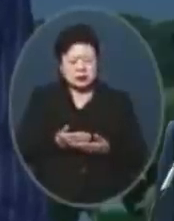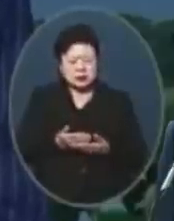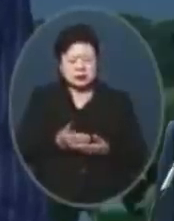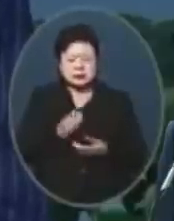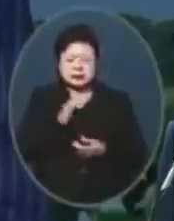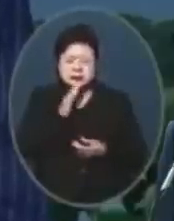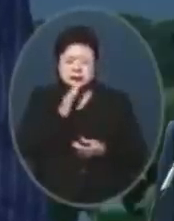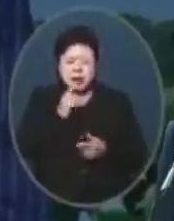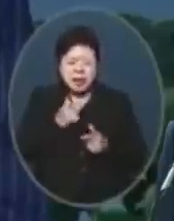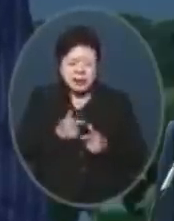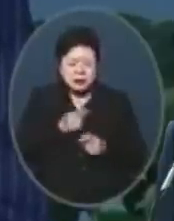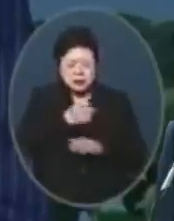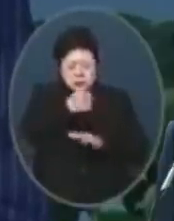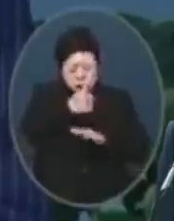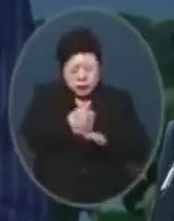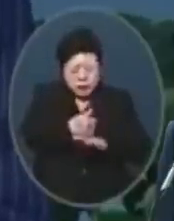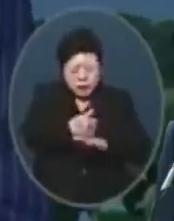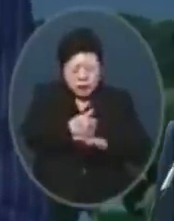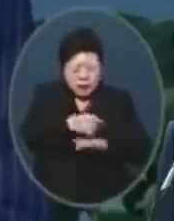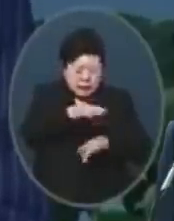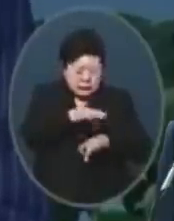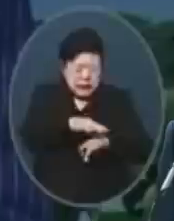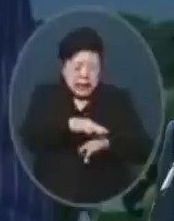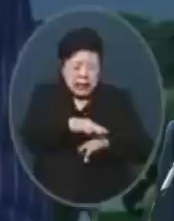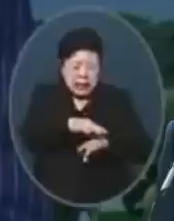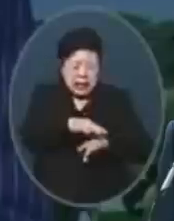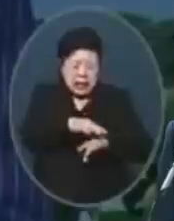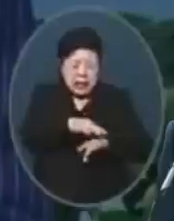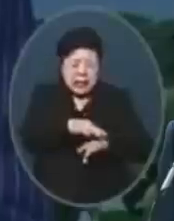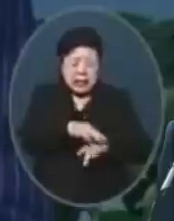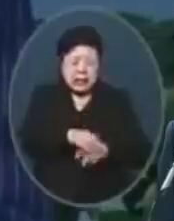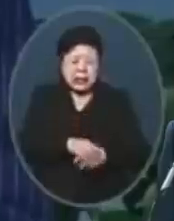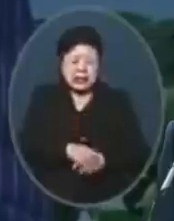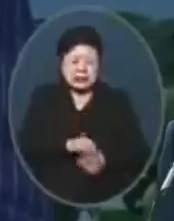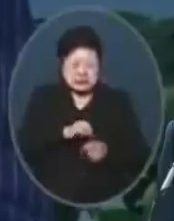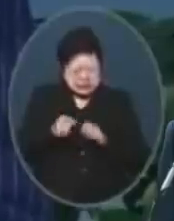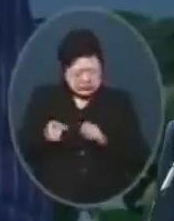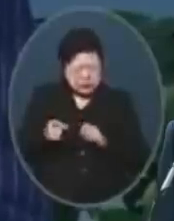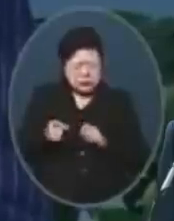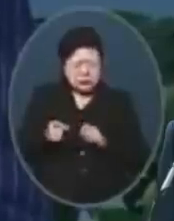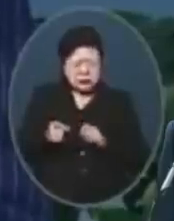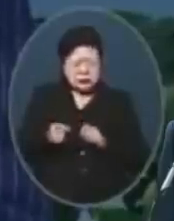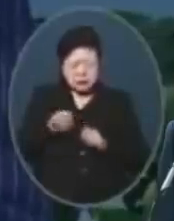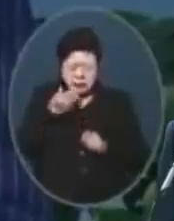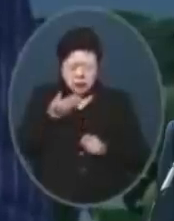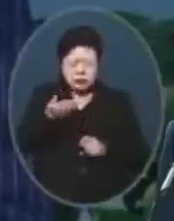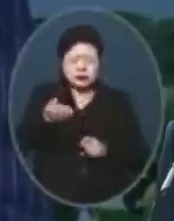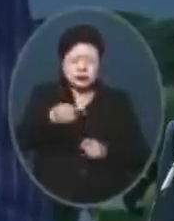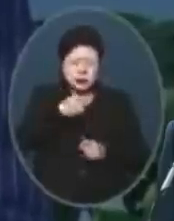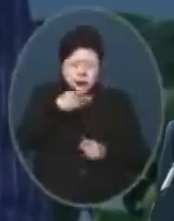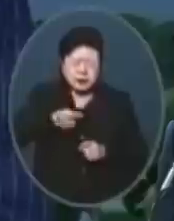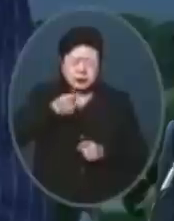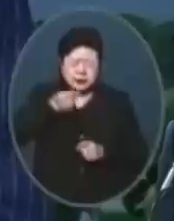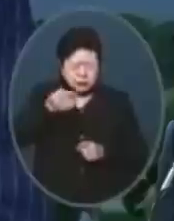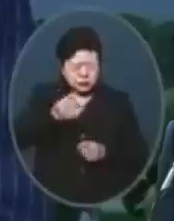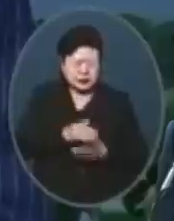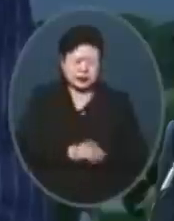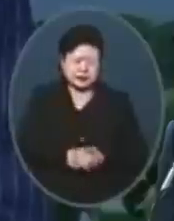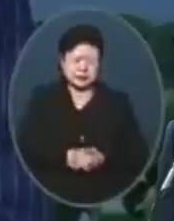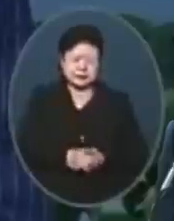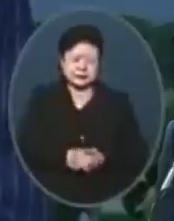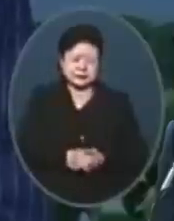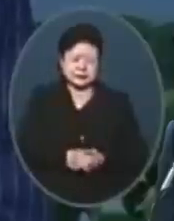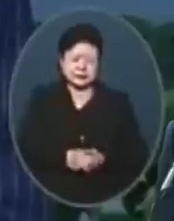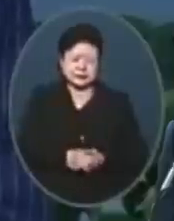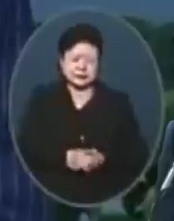말하던 예수 그리스도의 살을 찢어서 먹으라고 하시고 피를 마시게 하시고